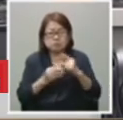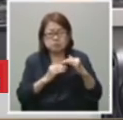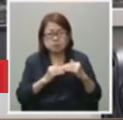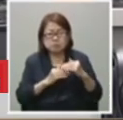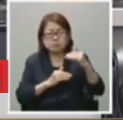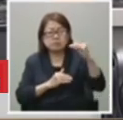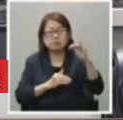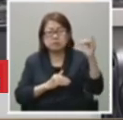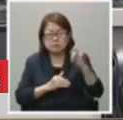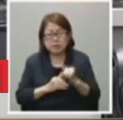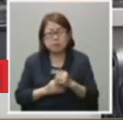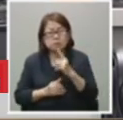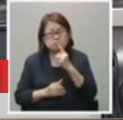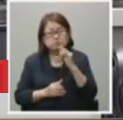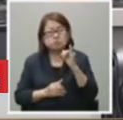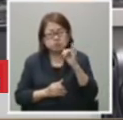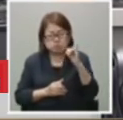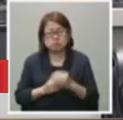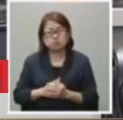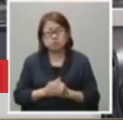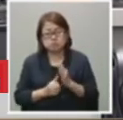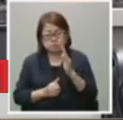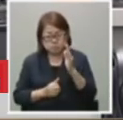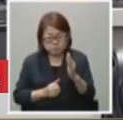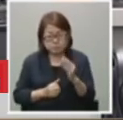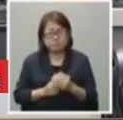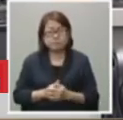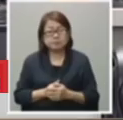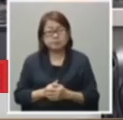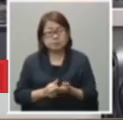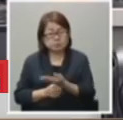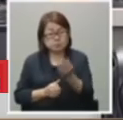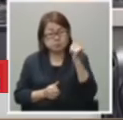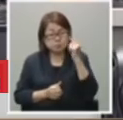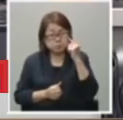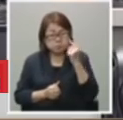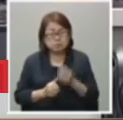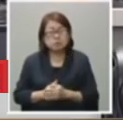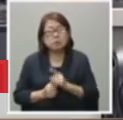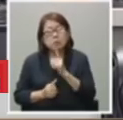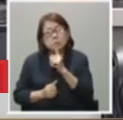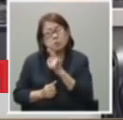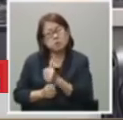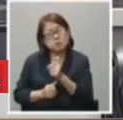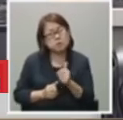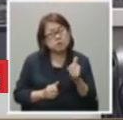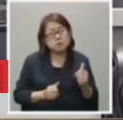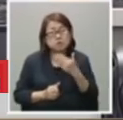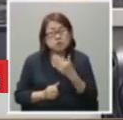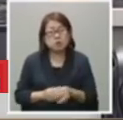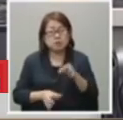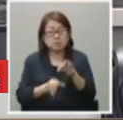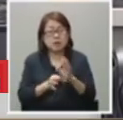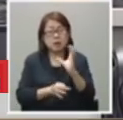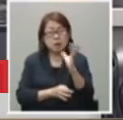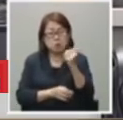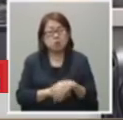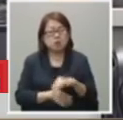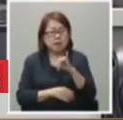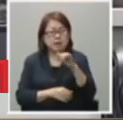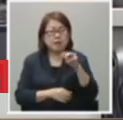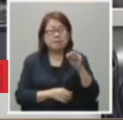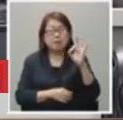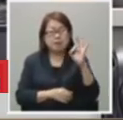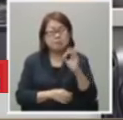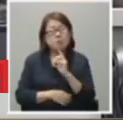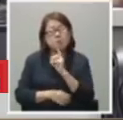ที่ถูกวิจารณ์จริงต่อมาท่านประธานครับคำนี้มีใครรู้บ้างครับท่านพูดแต่ของดี World Bank และ IMF ครับต